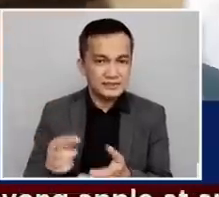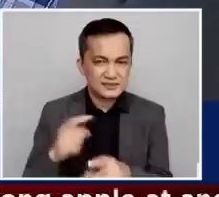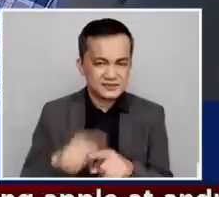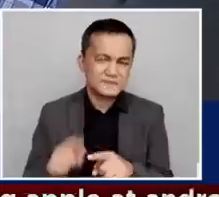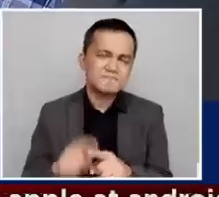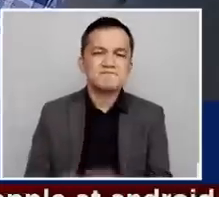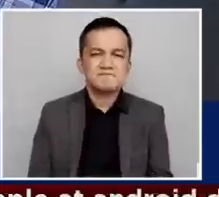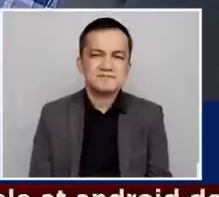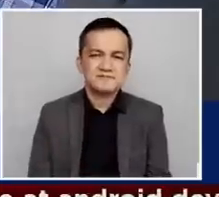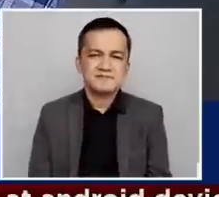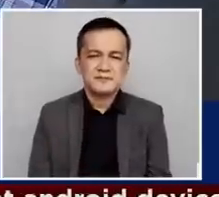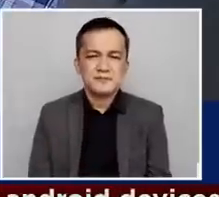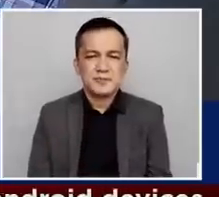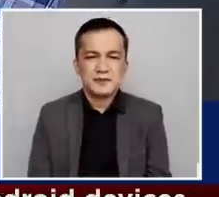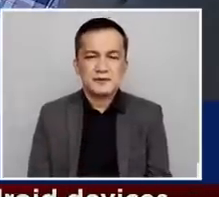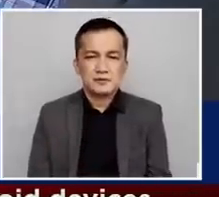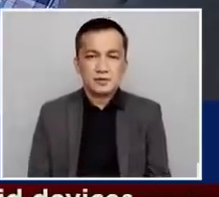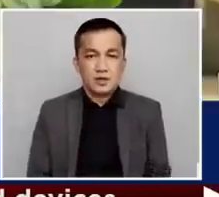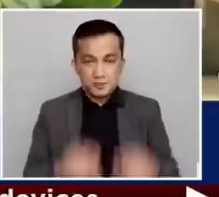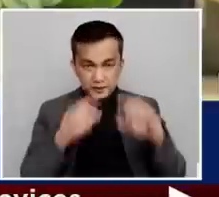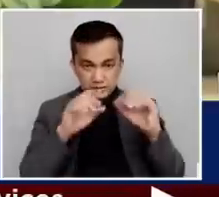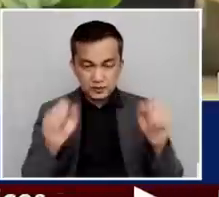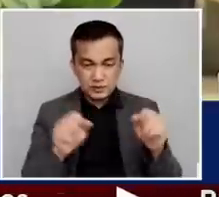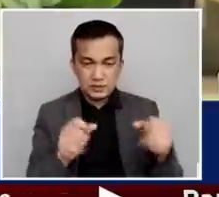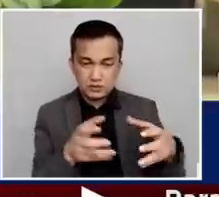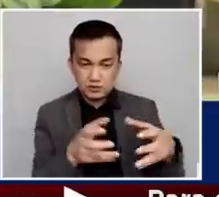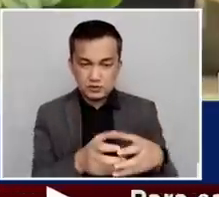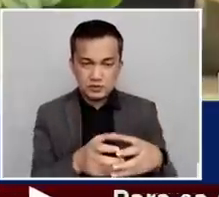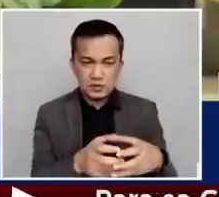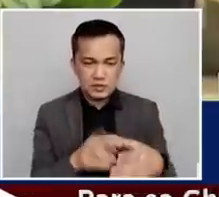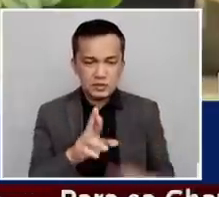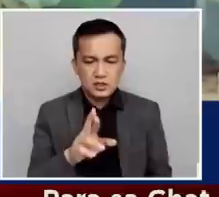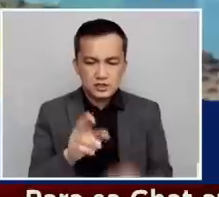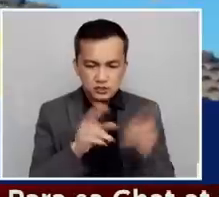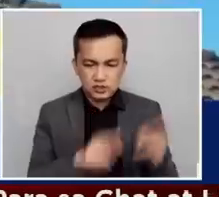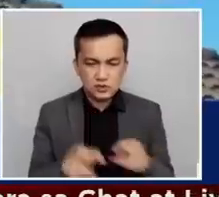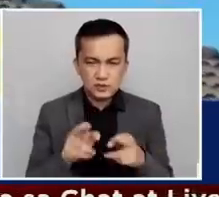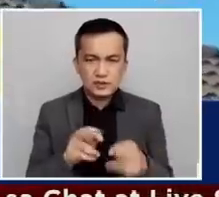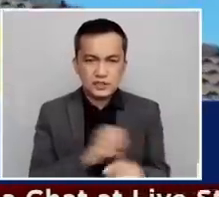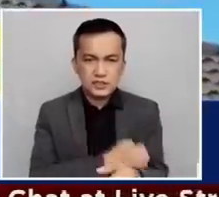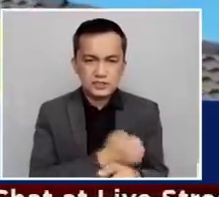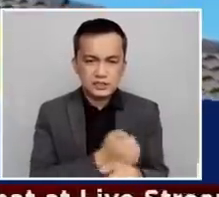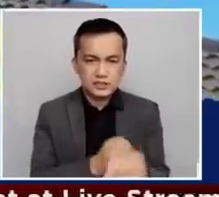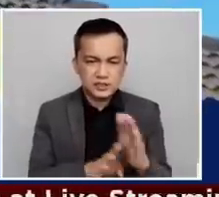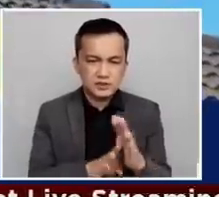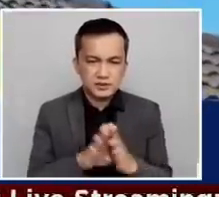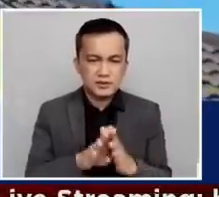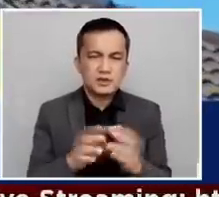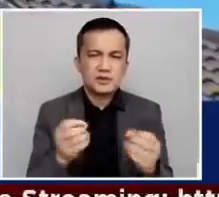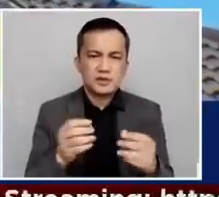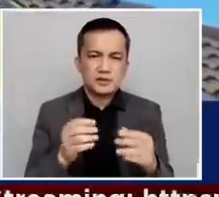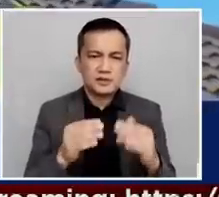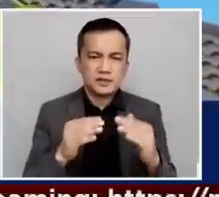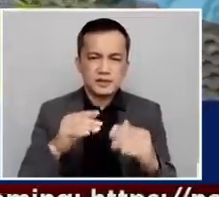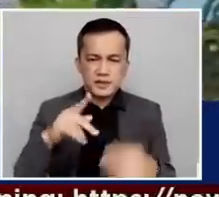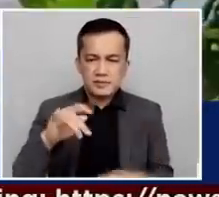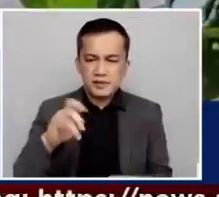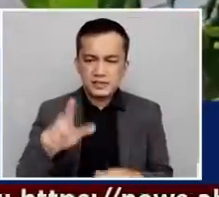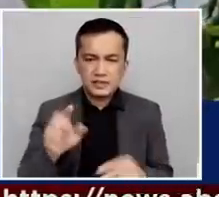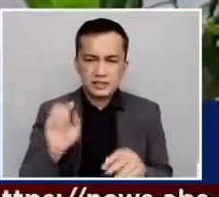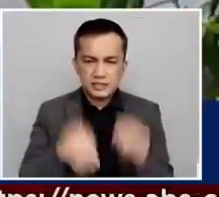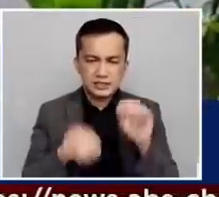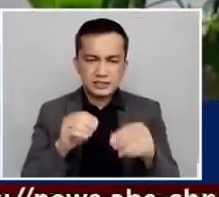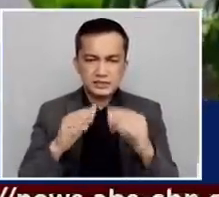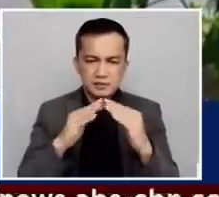mo. Ang presidente ng grupo na renewable energy developers, mas maraming solar panels ang inilagay sa bahay